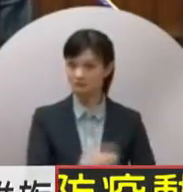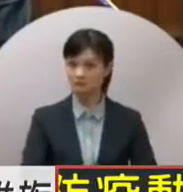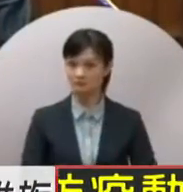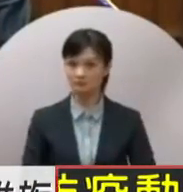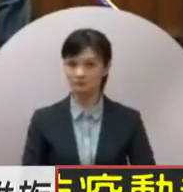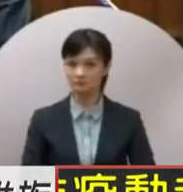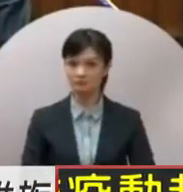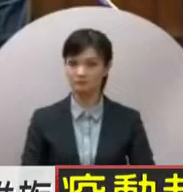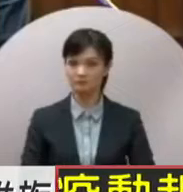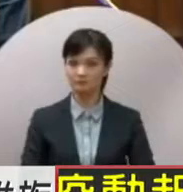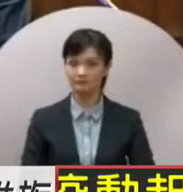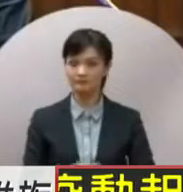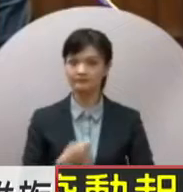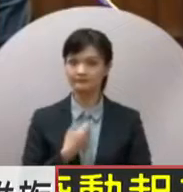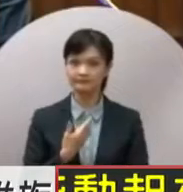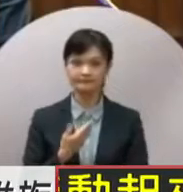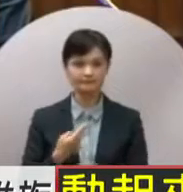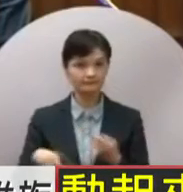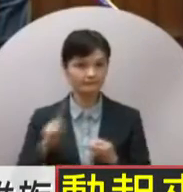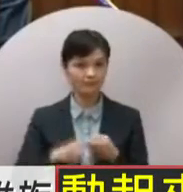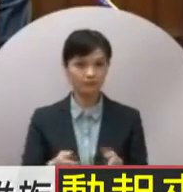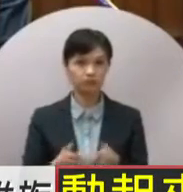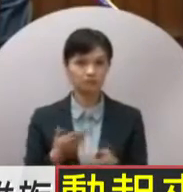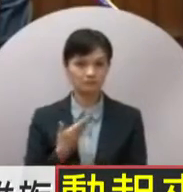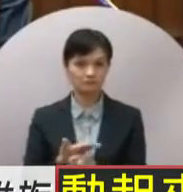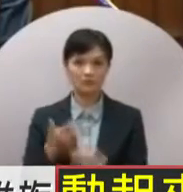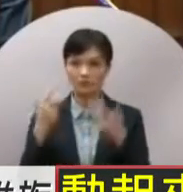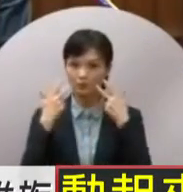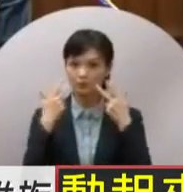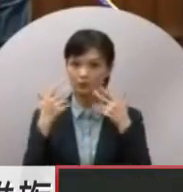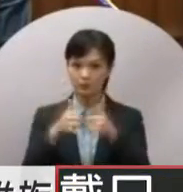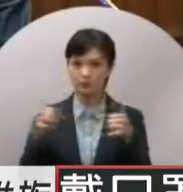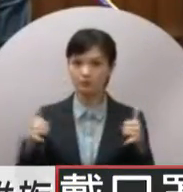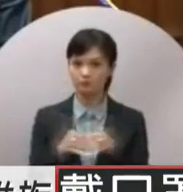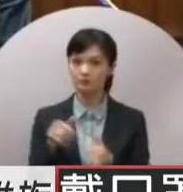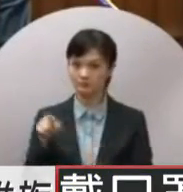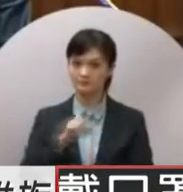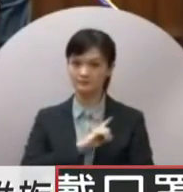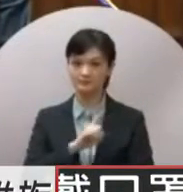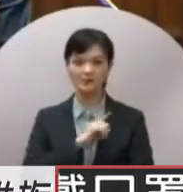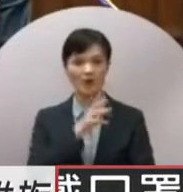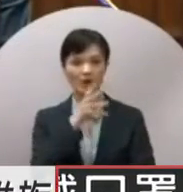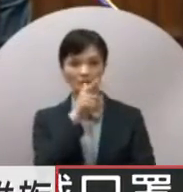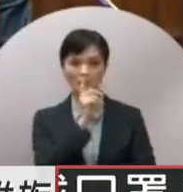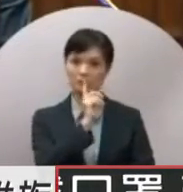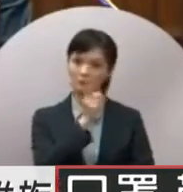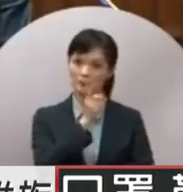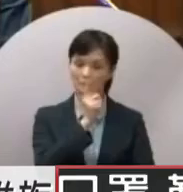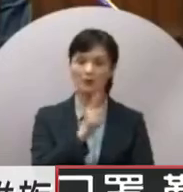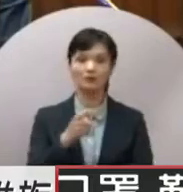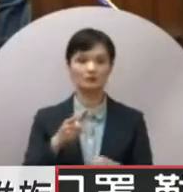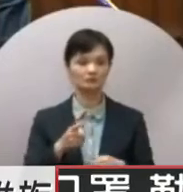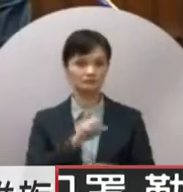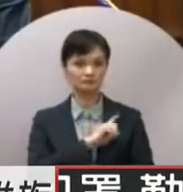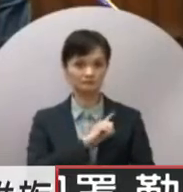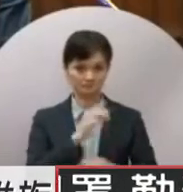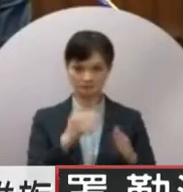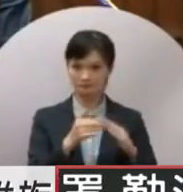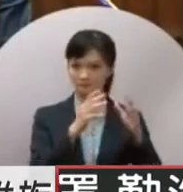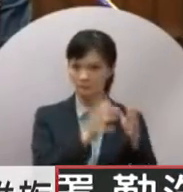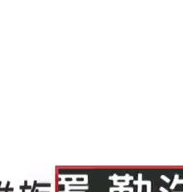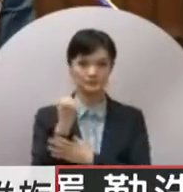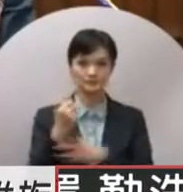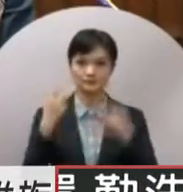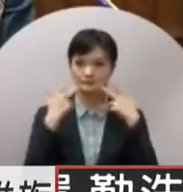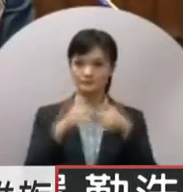为，我们应该要让原住民的下一代用自己的语言，创立自己的学校，培训自己的老师，编写自己的